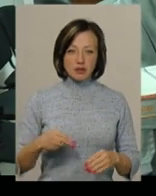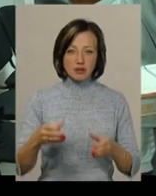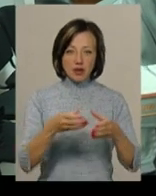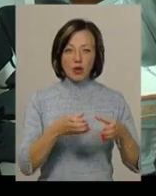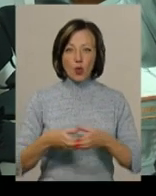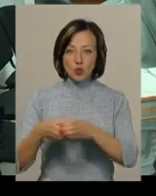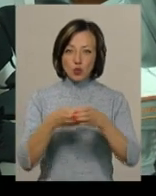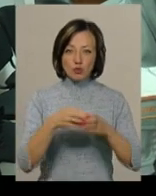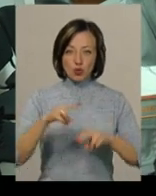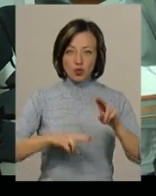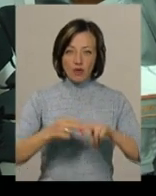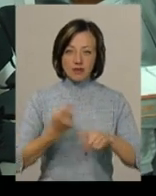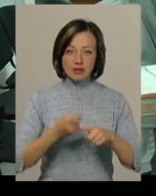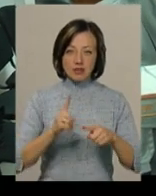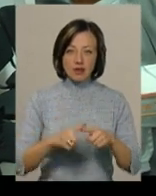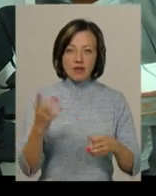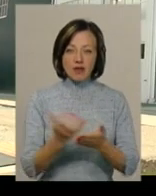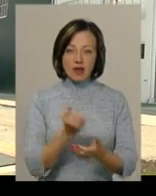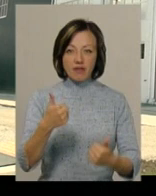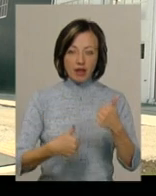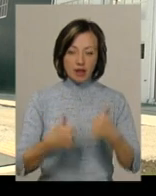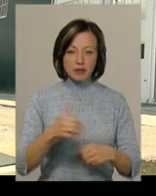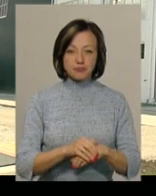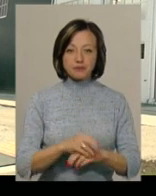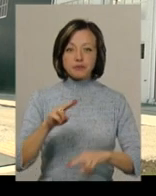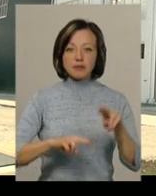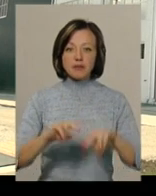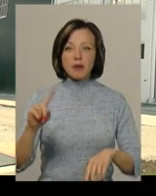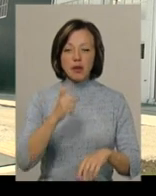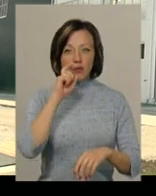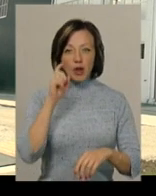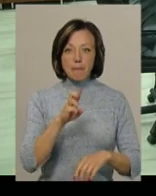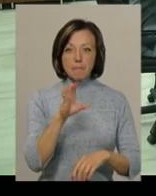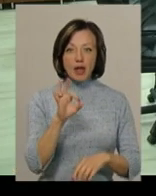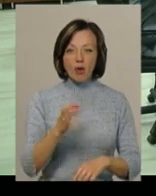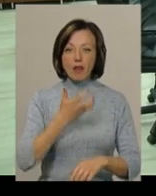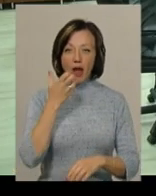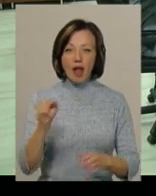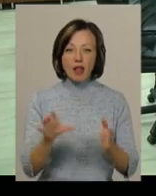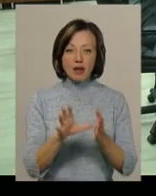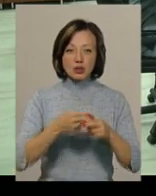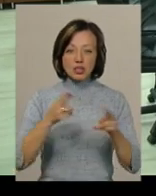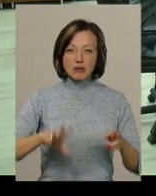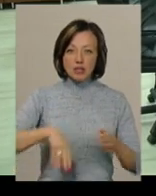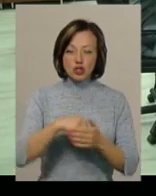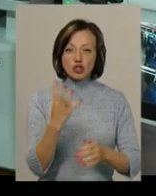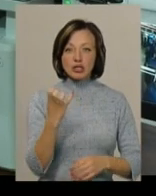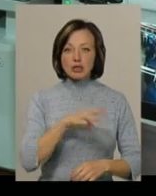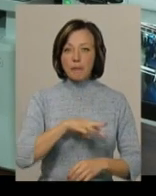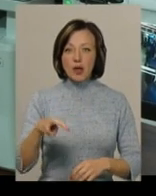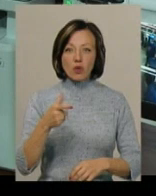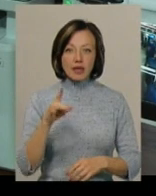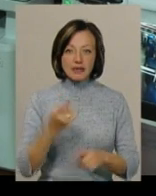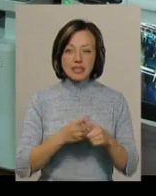Крігер будував, який виграв тендер. Будівництво першої в Україні біотеплоелектростанції обійшлося у 400 мільйонів